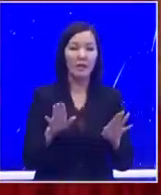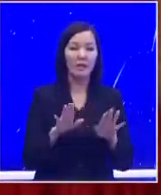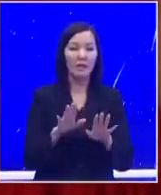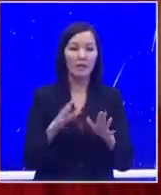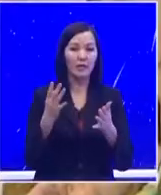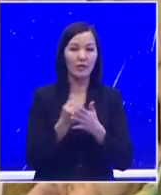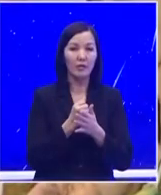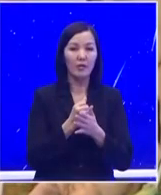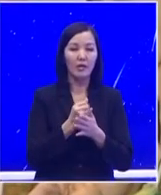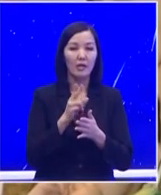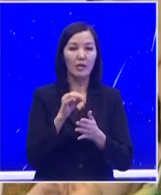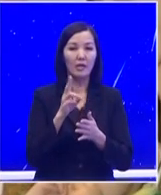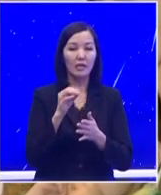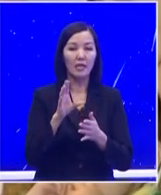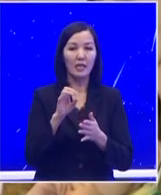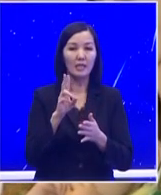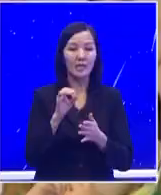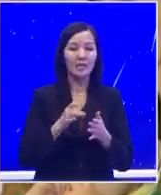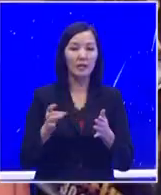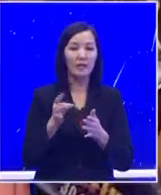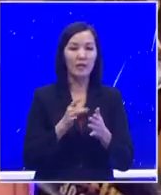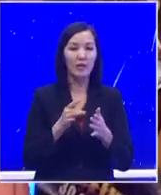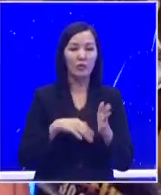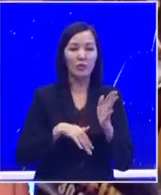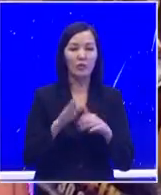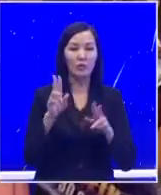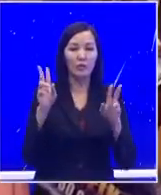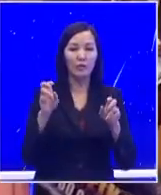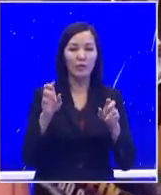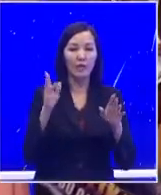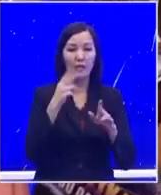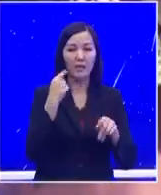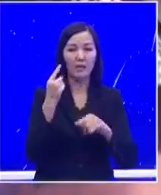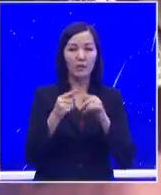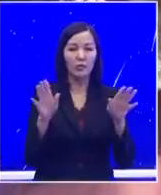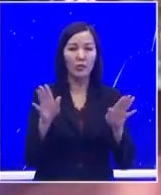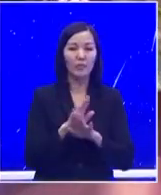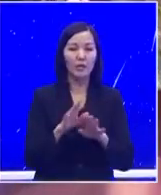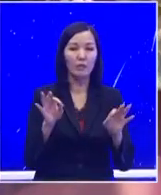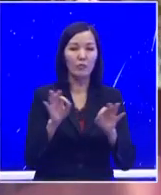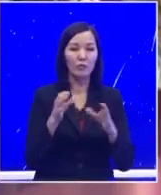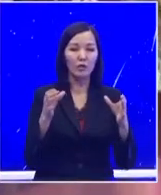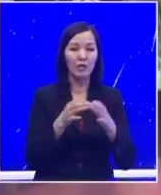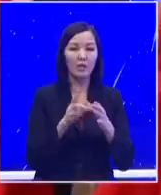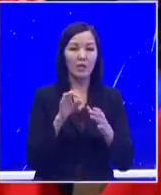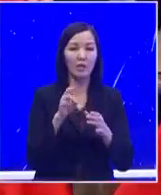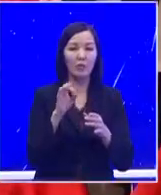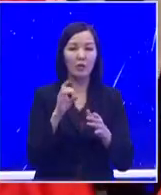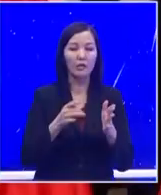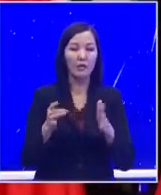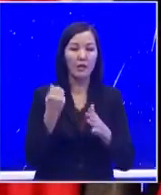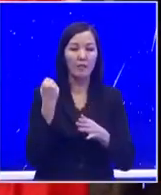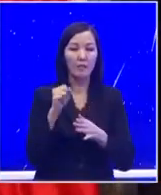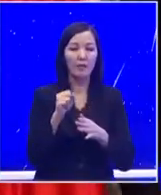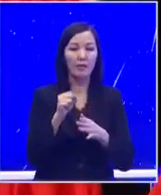удостоился квинтет «Бастау» из Искельдинского района. А лучшими в номинации «Традиционное пение» стали музыканты из Кербулакского района. Победители